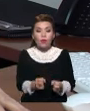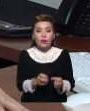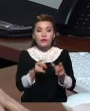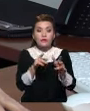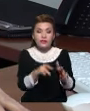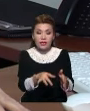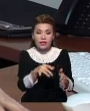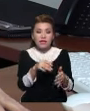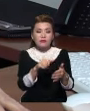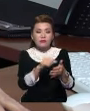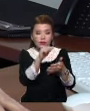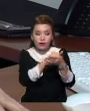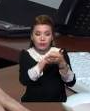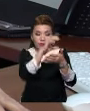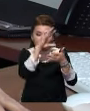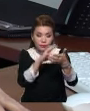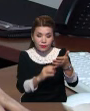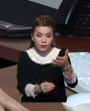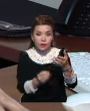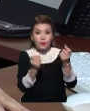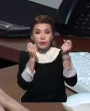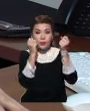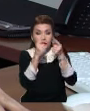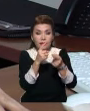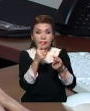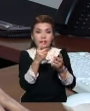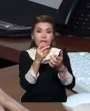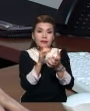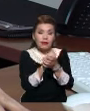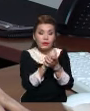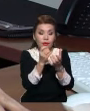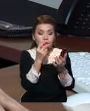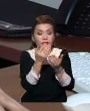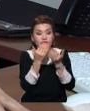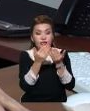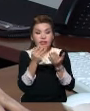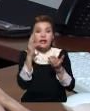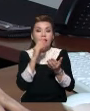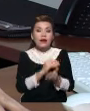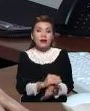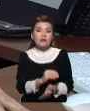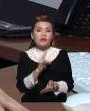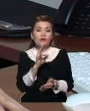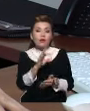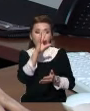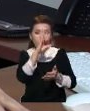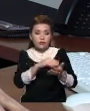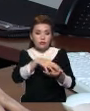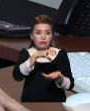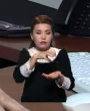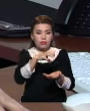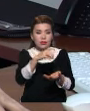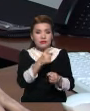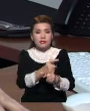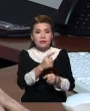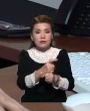Да? Слово «знакомиться» буквально, если понимать, только знакомиться, но не делать копии. Но